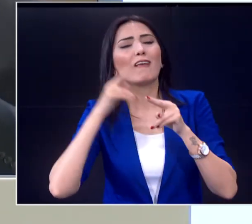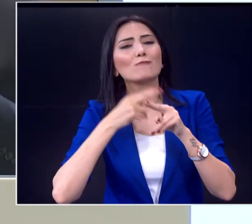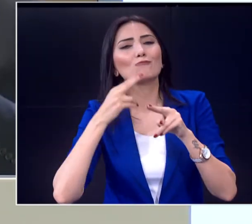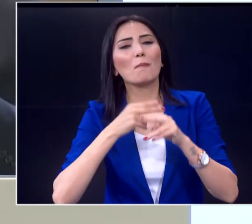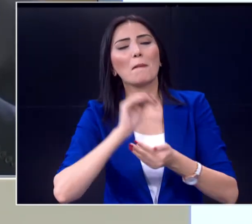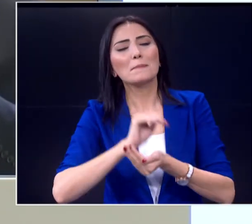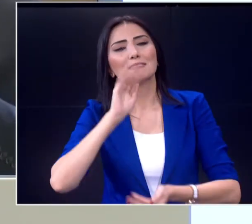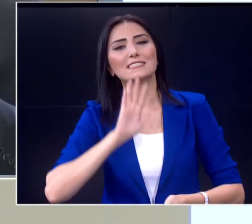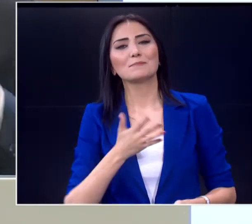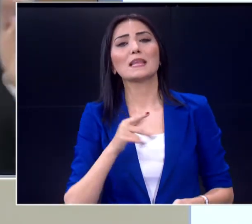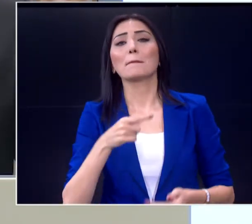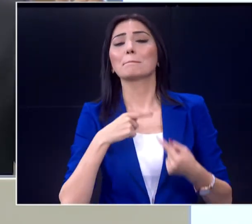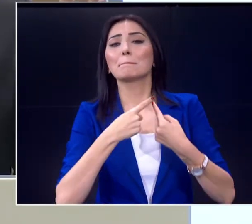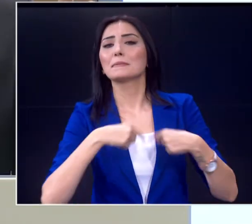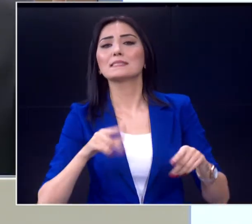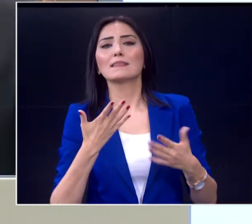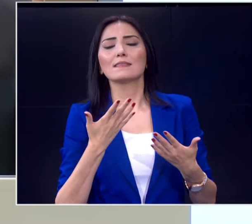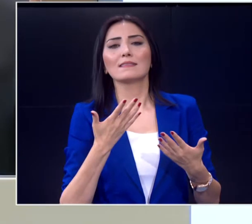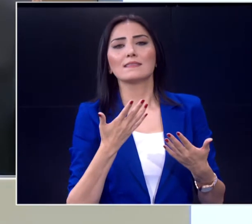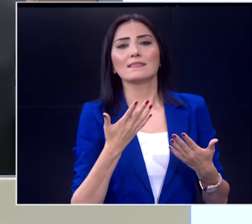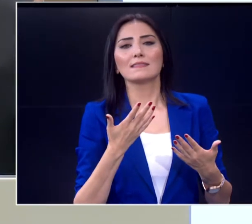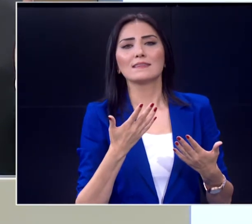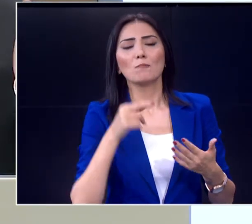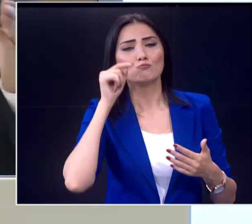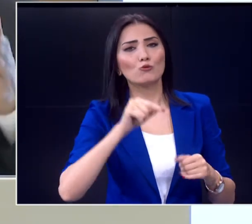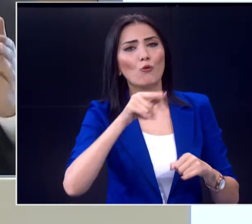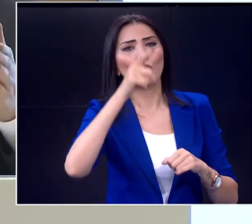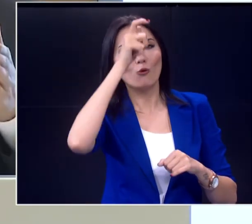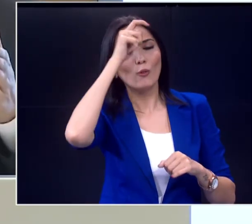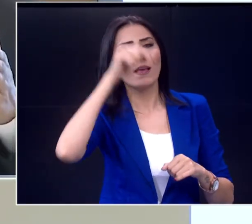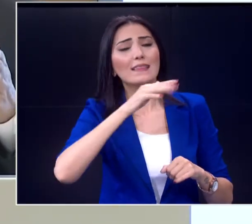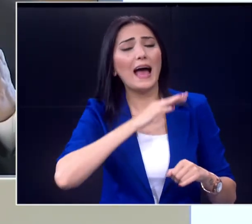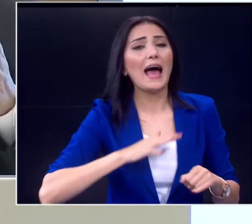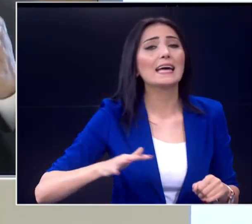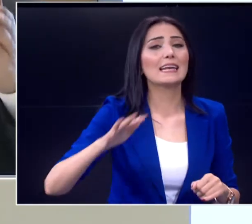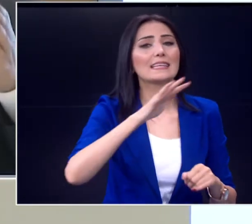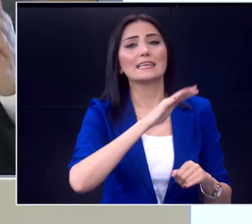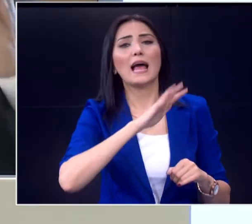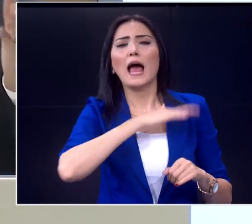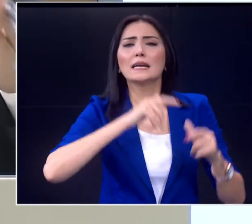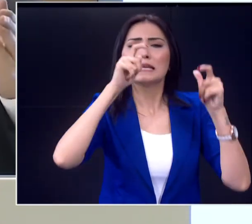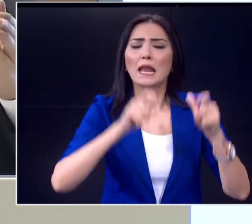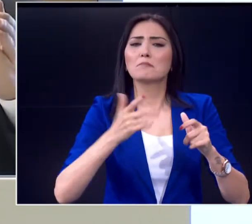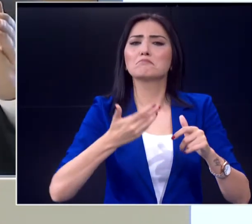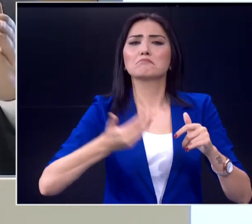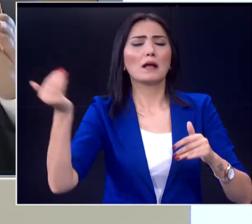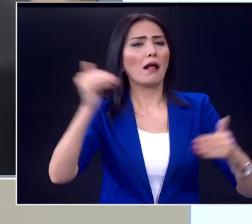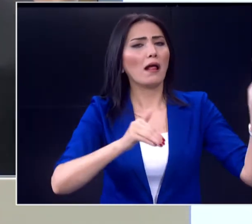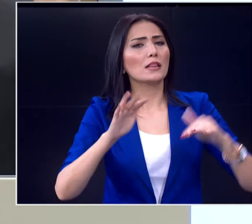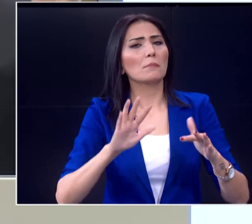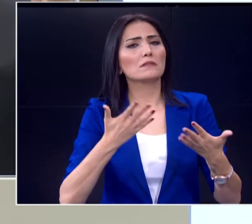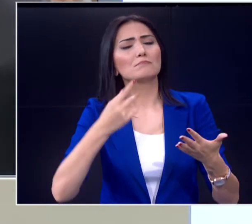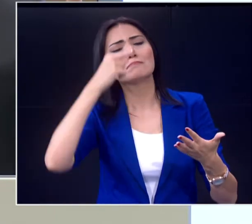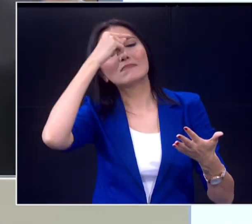tecrübemiz. Yani biz ne dedik onda? Bu ülkede herkes her yere gelebilir.